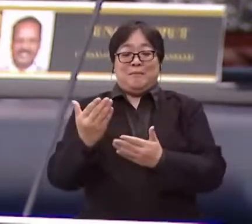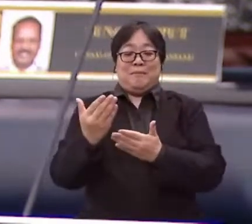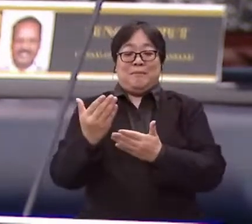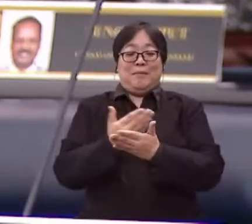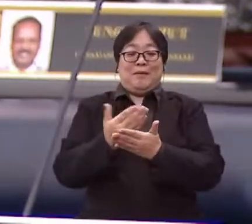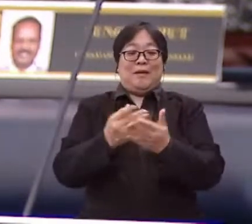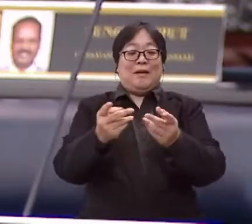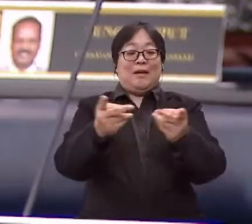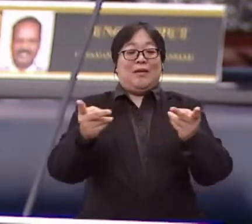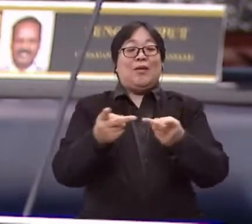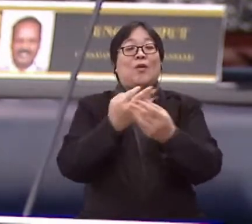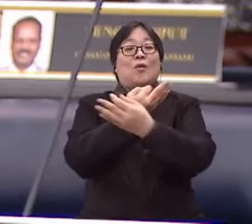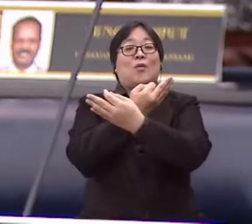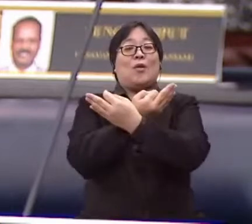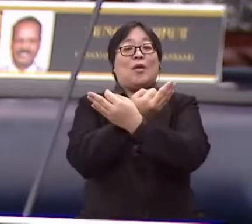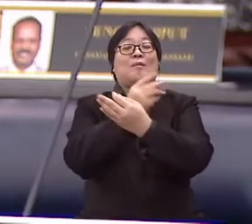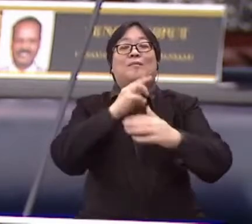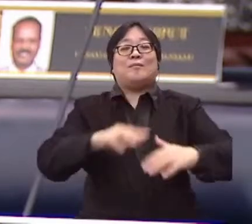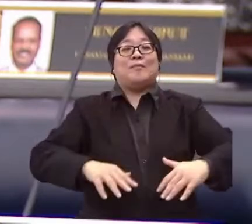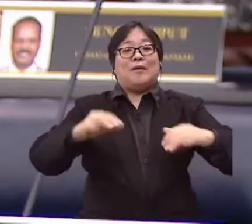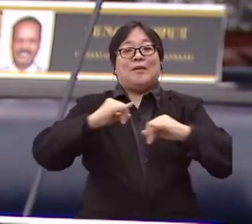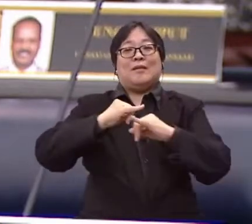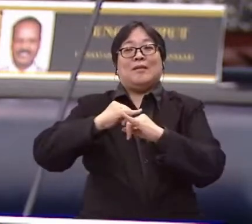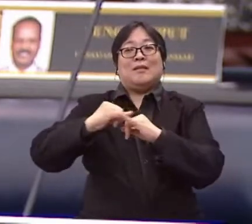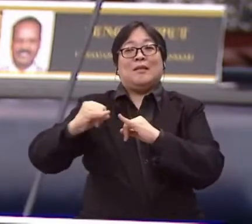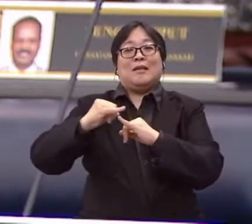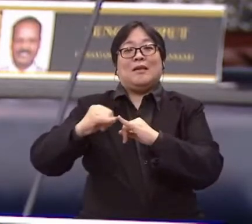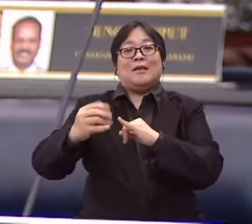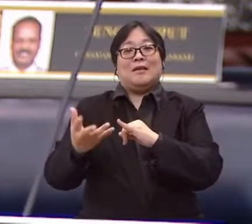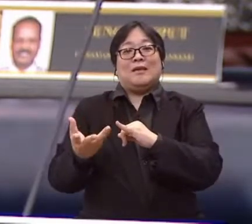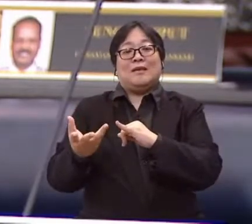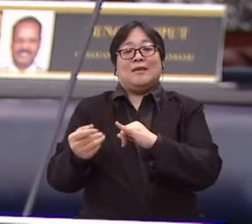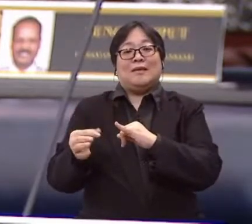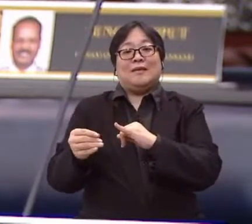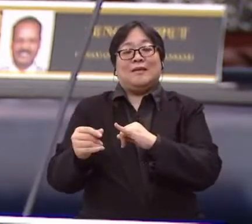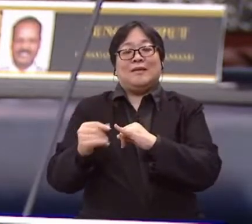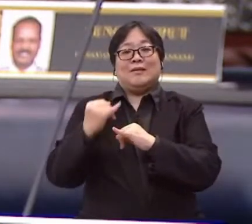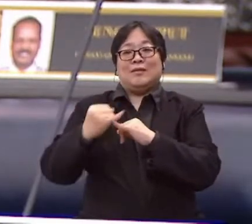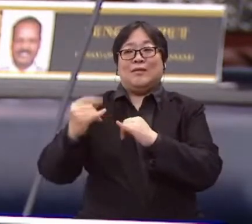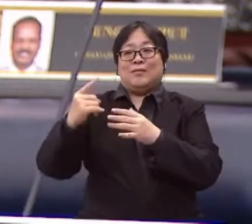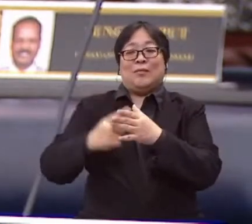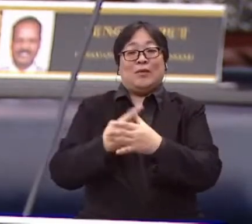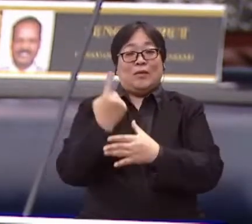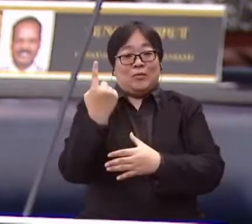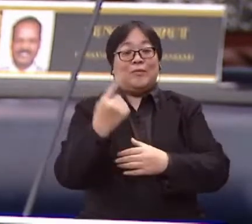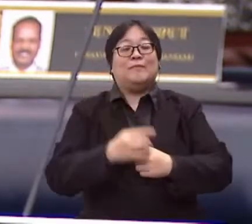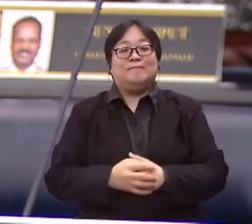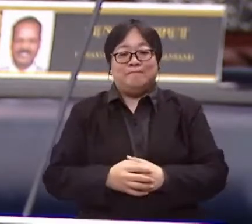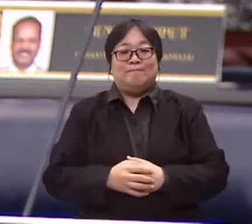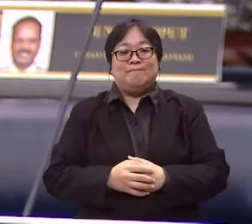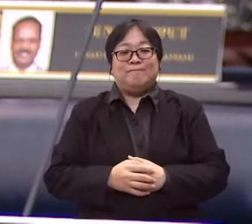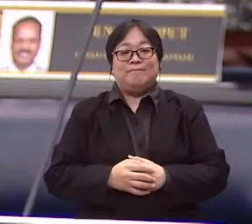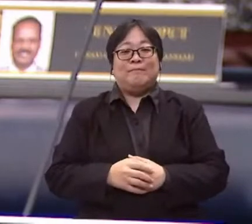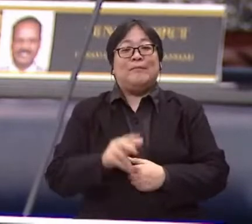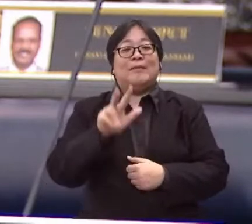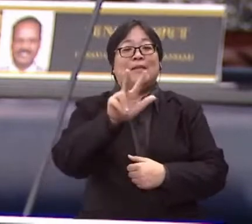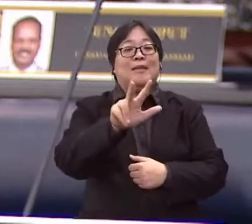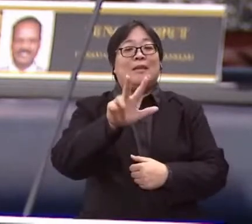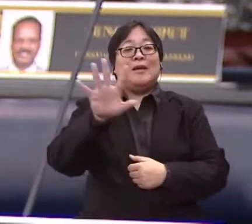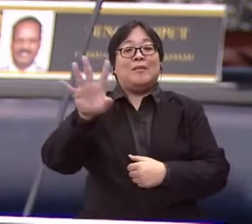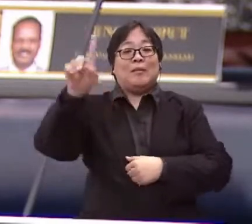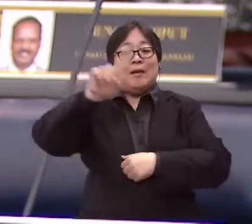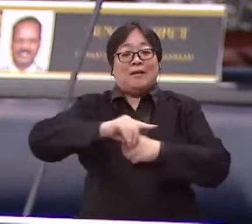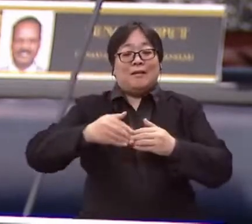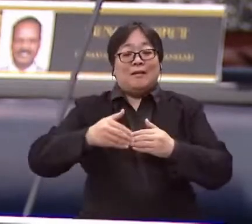saja kawasan kluang dilanda banjir pada ujung bulan Januari 34 hari